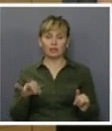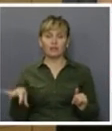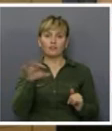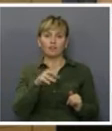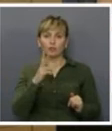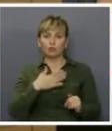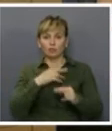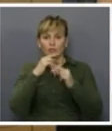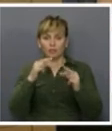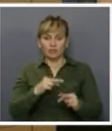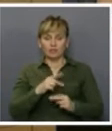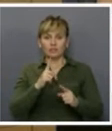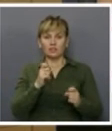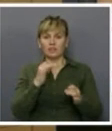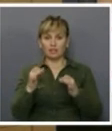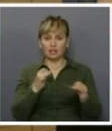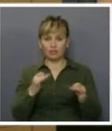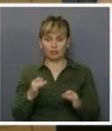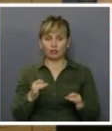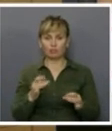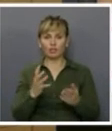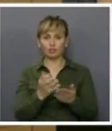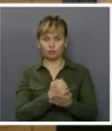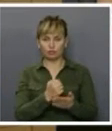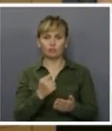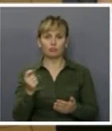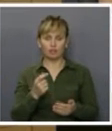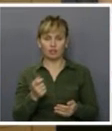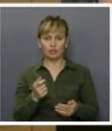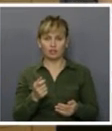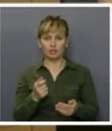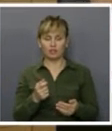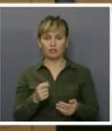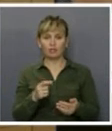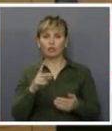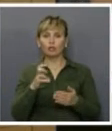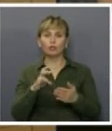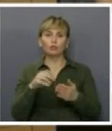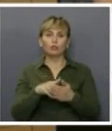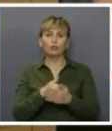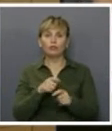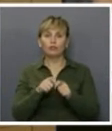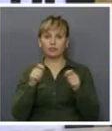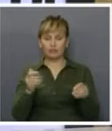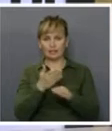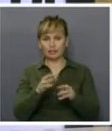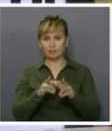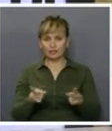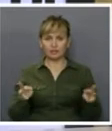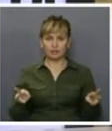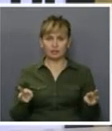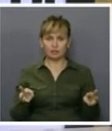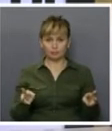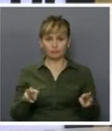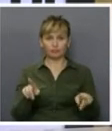нам обращается за диалогом, все, кто к нам обращается за помощью, получают ее абсолютно. Ну вот выведение вашей отрасли в отдельное министерство. Насколько я знаю,